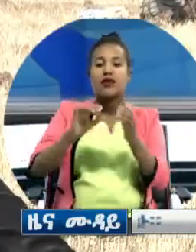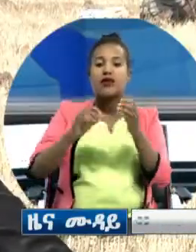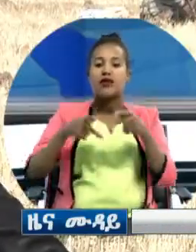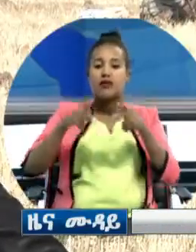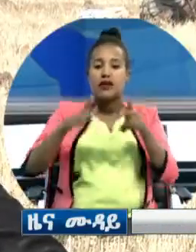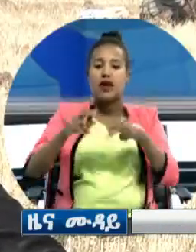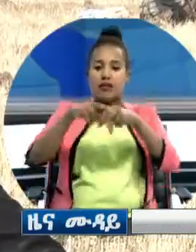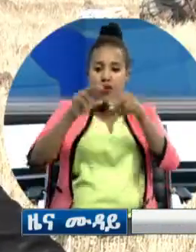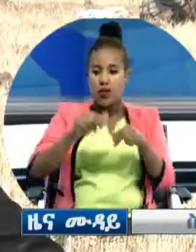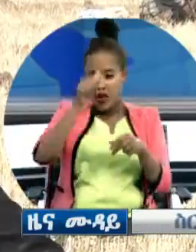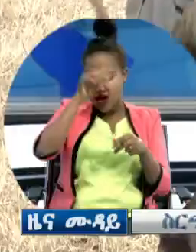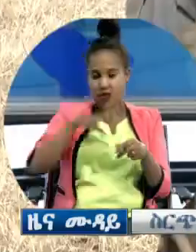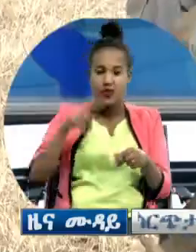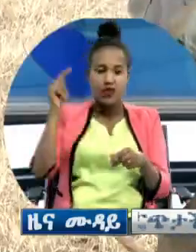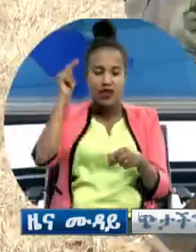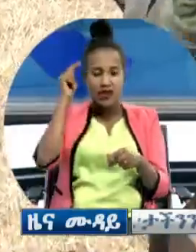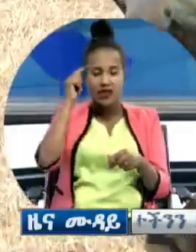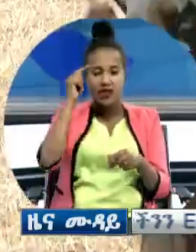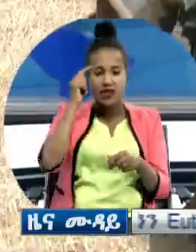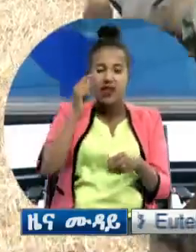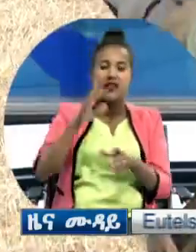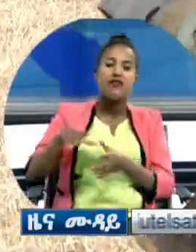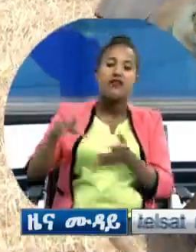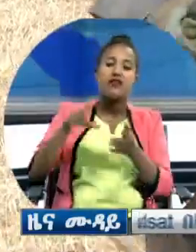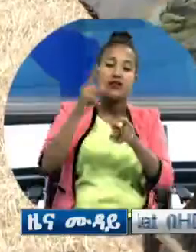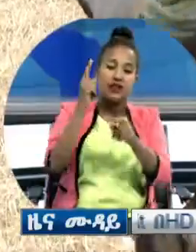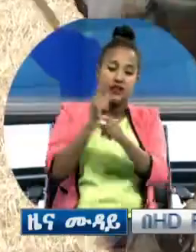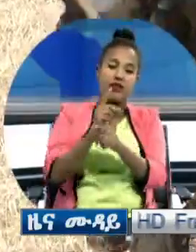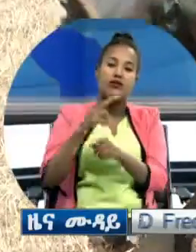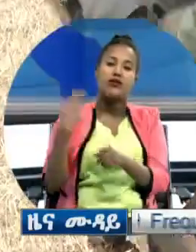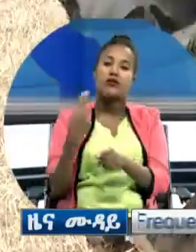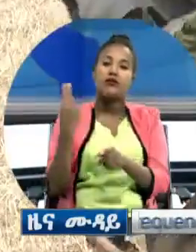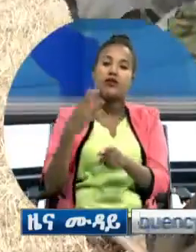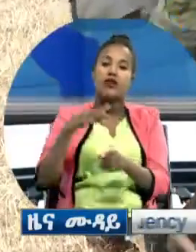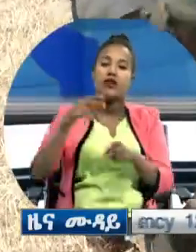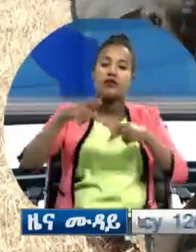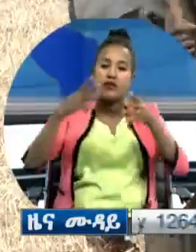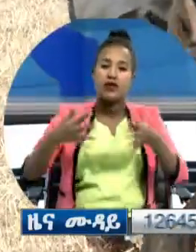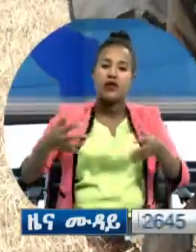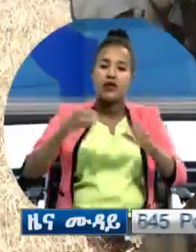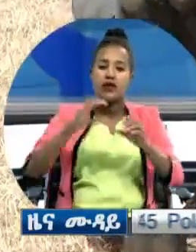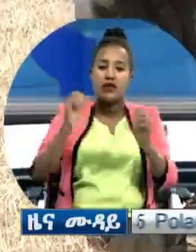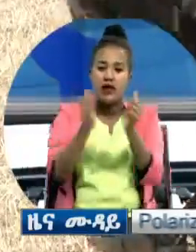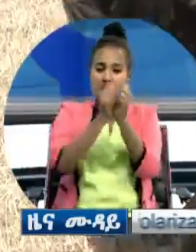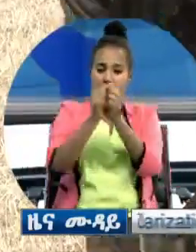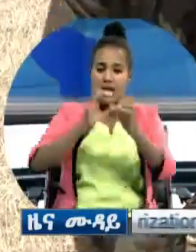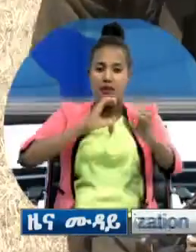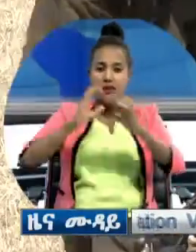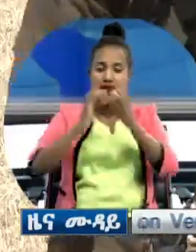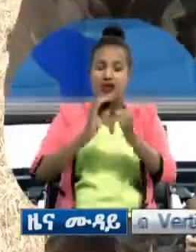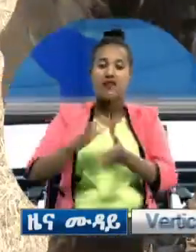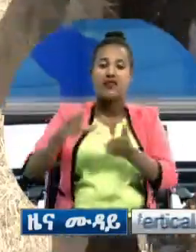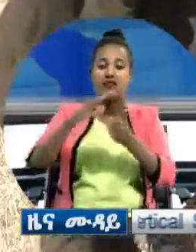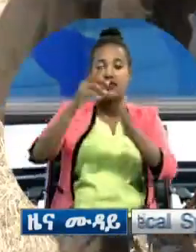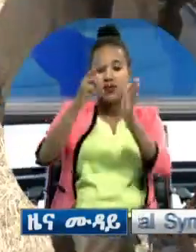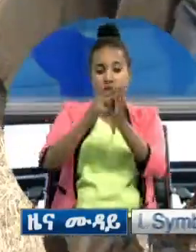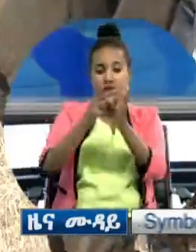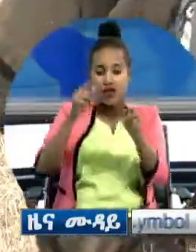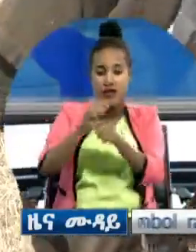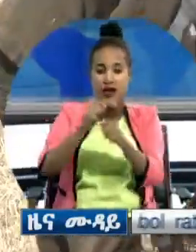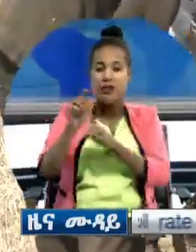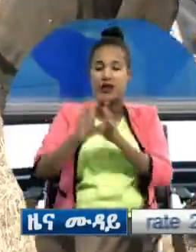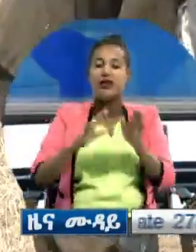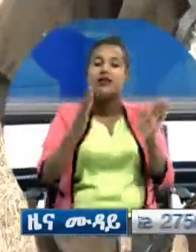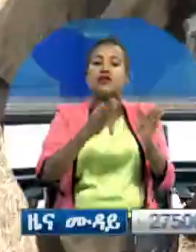ባለሙያ አቶ ታደሰ ብርሃኑ ተፋሰሶች ተገቢውን ጥቅም እንዲያስገኙ ከአርሶ አደሮች ጋር የጋራ መግባባትና የተፋሰስ ህጉን ተግባራዊ ለማድረግ